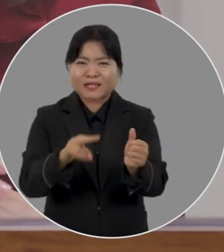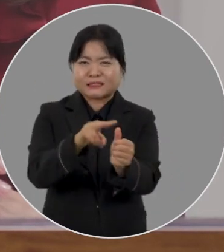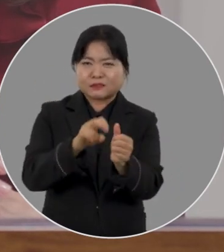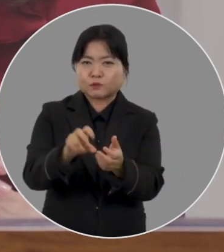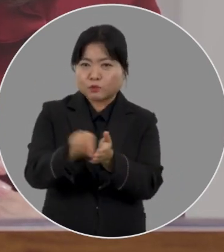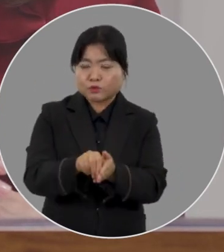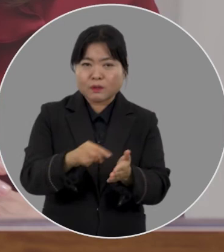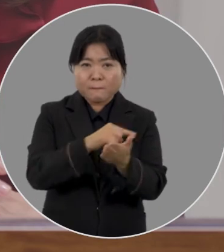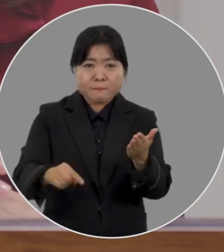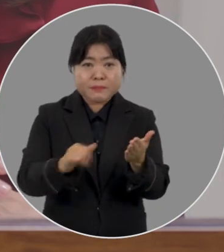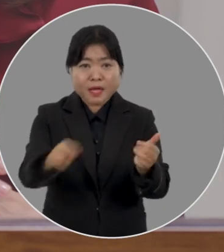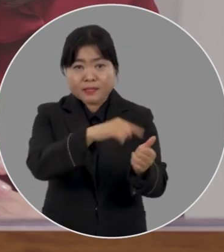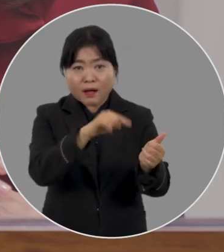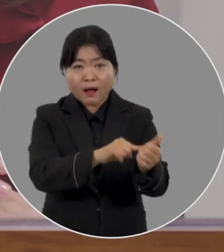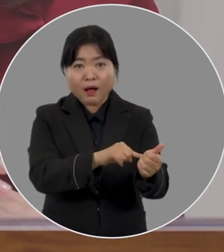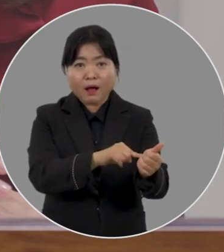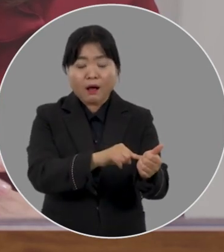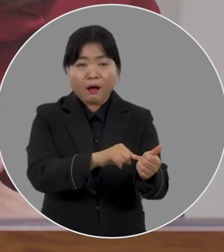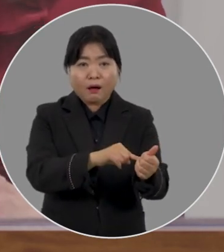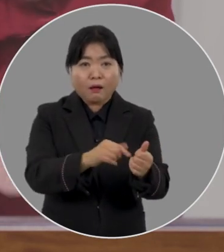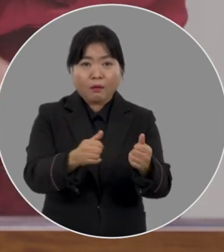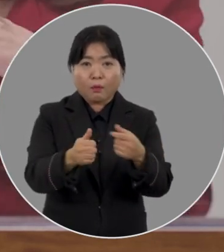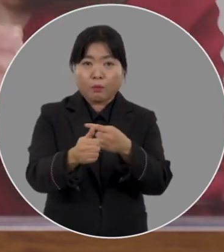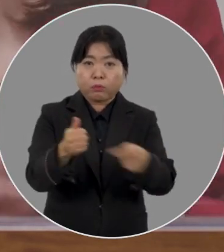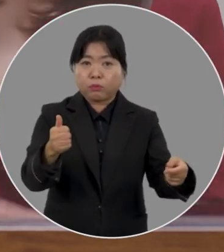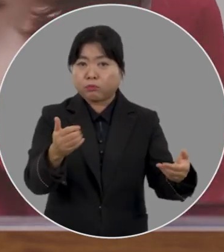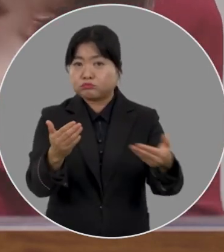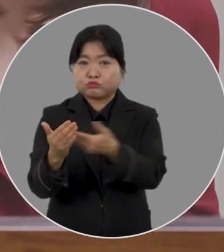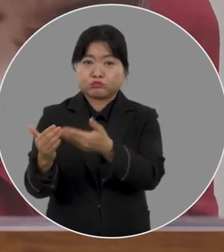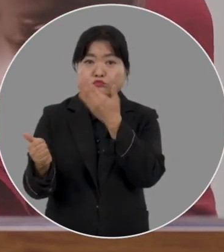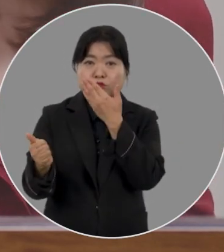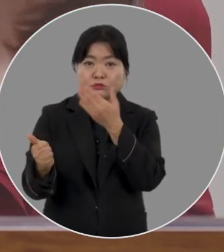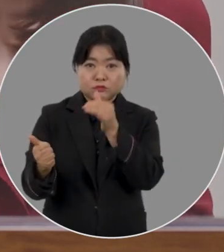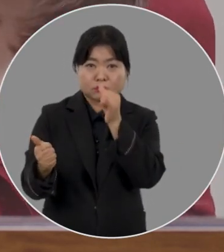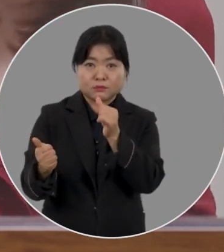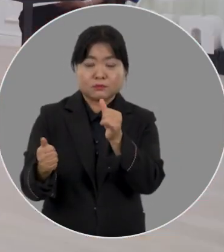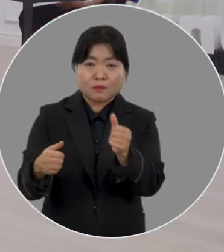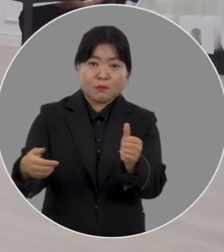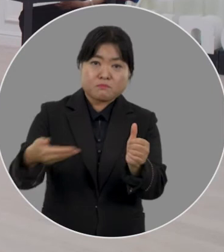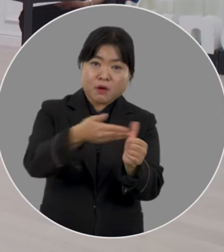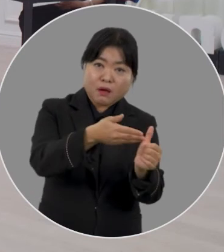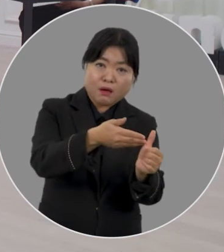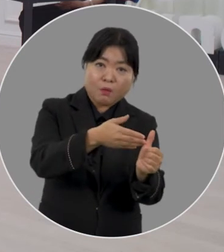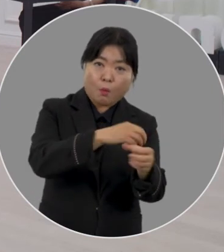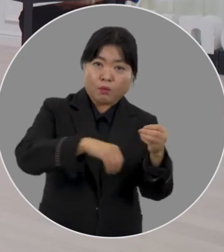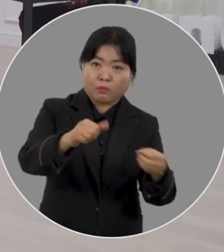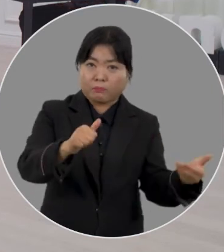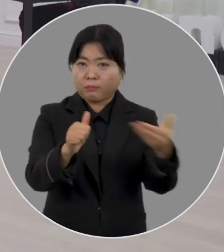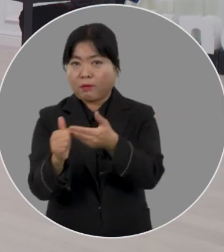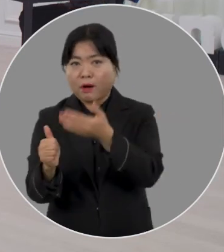이 피해자가 어느 순간 가해자가 되는 경우가 굉장히 많아요. 이게 트라우마를 남아서 이제 그래서